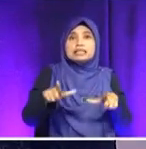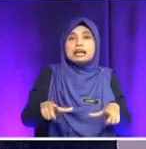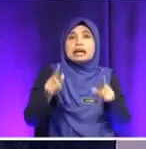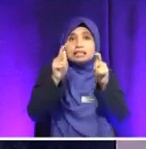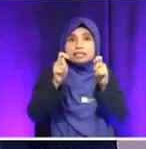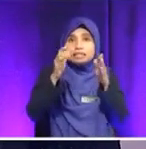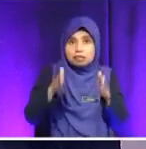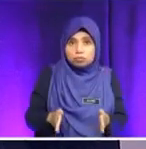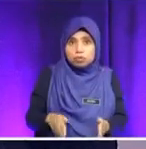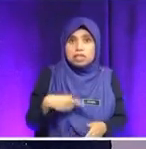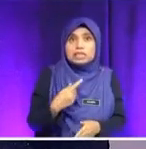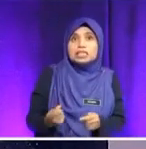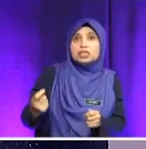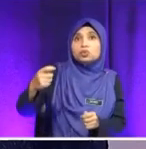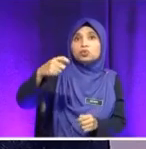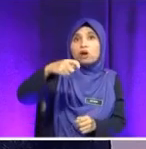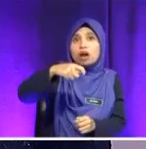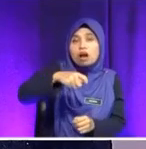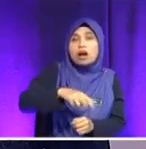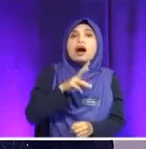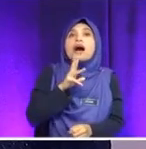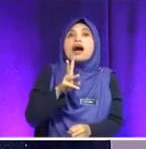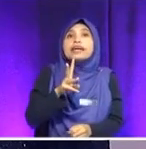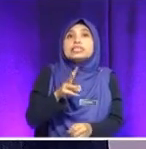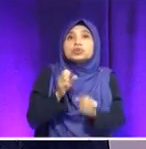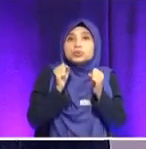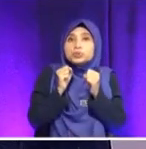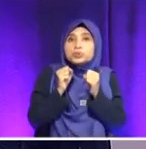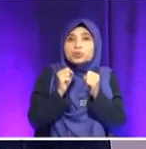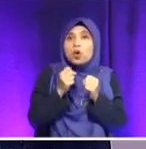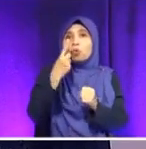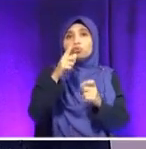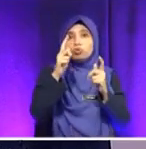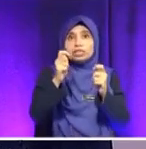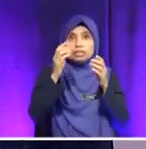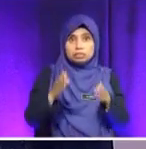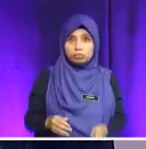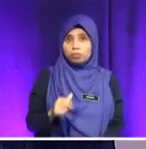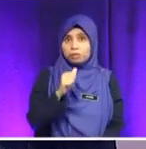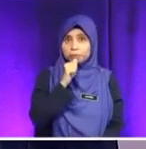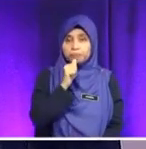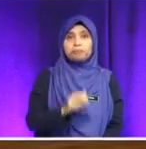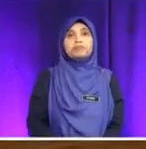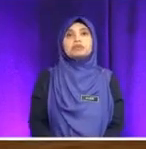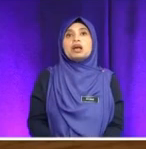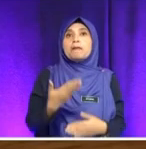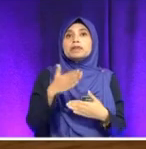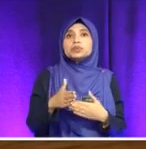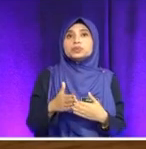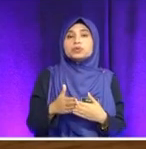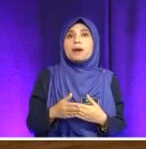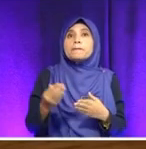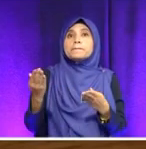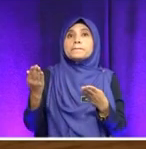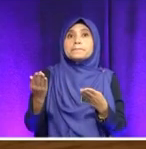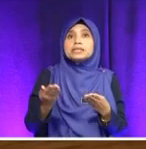apa? Kita kena menuang air sejuk, air masak dulu untuk tetamu minum. Okey, kemudian mempersembahkan